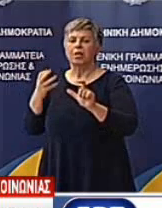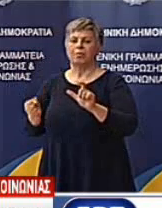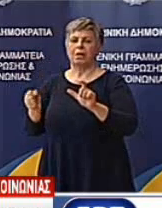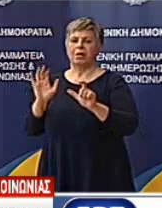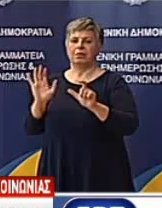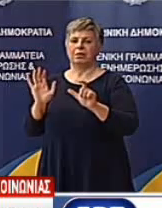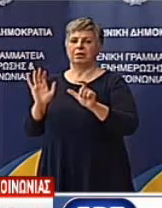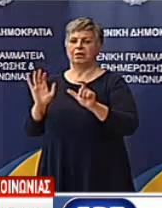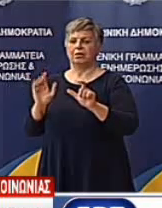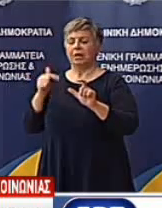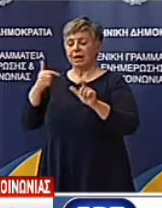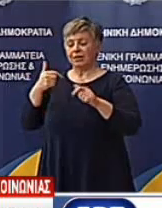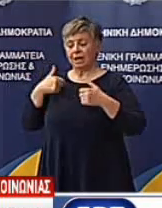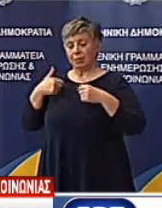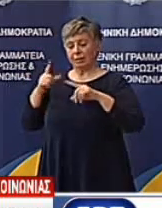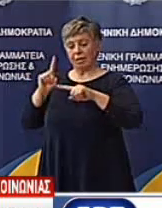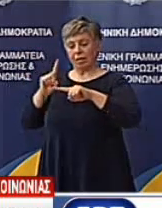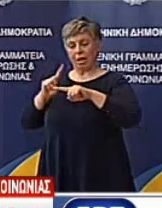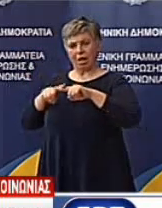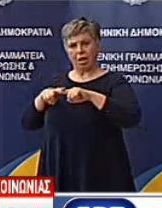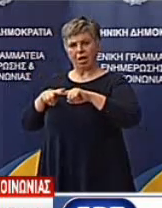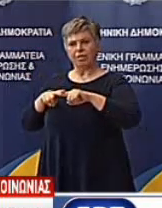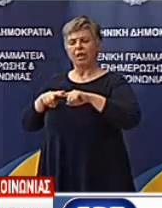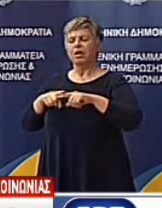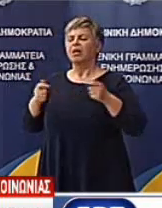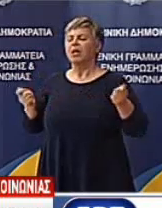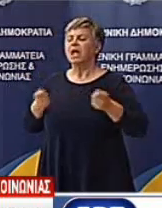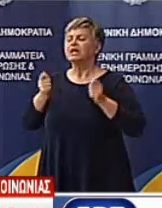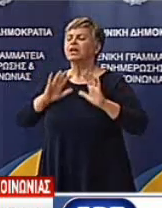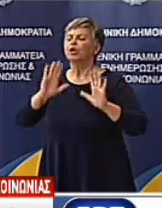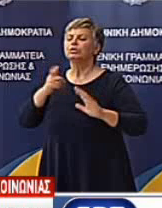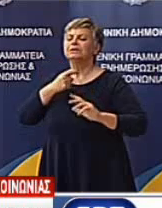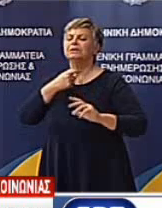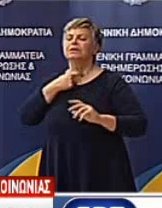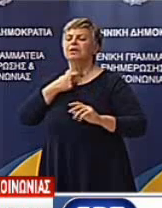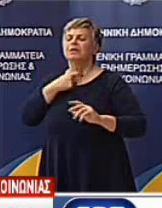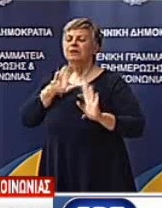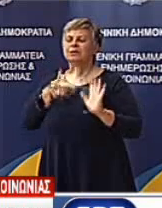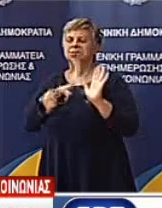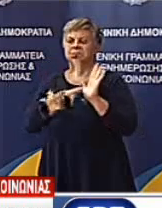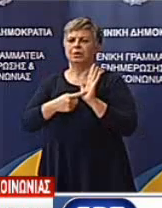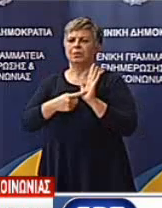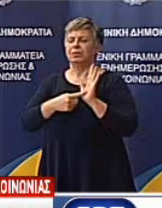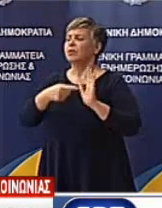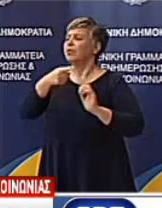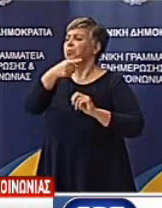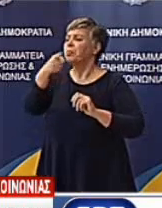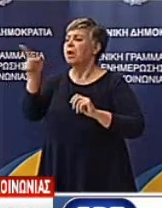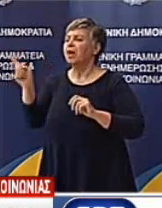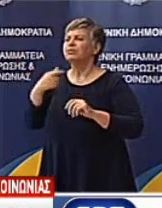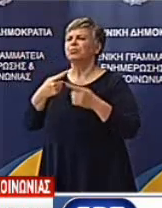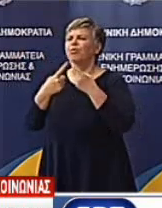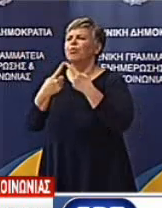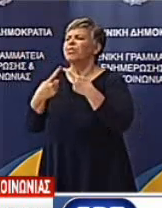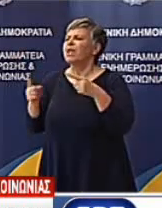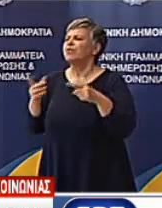Επομένως, από την πλευρά μας η Ελλάδα έχει κάνει όσα πρέπει και θα πρέπει να πάψουν όλοι αυτοί που για διάφορους